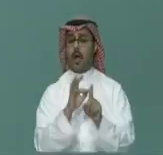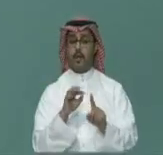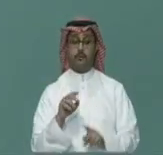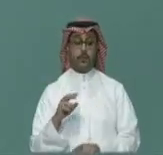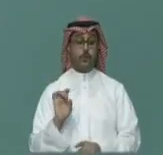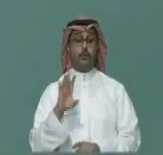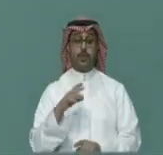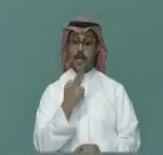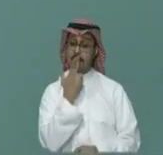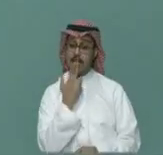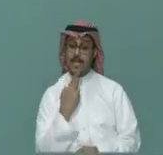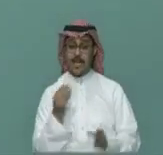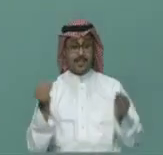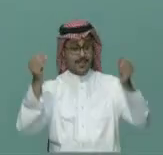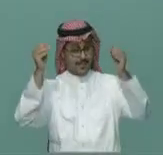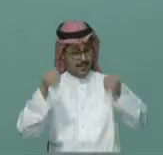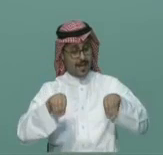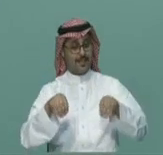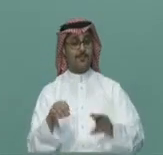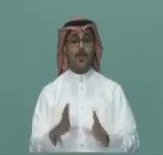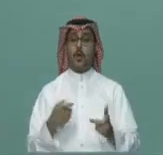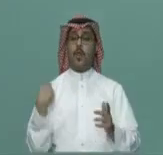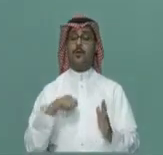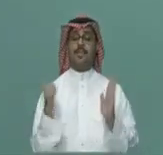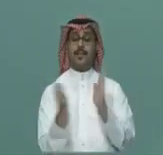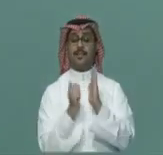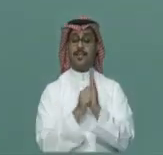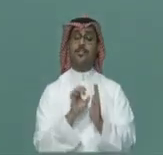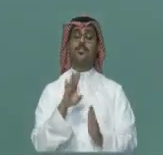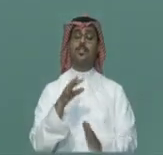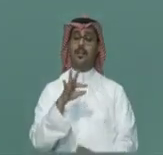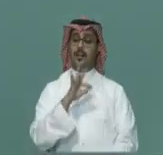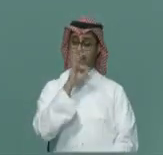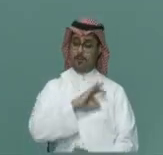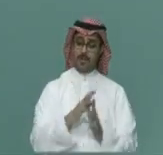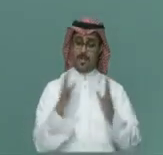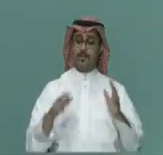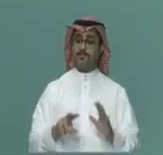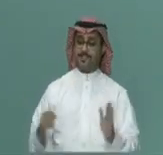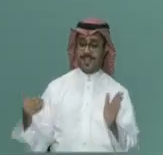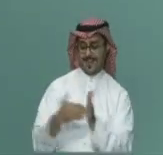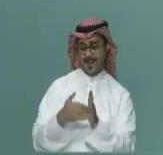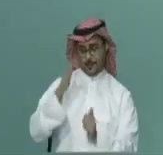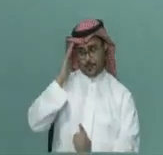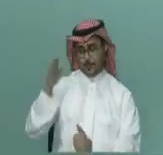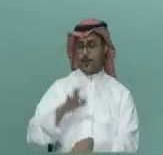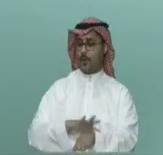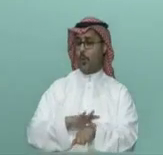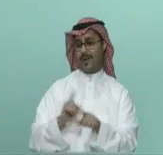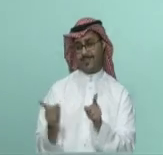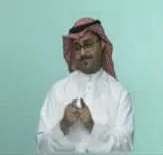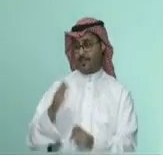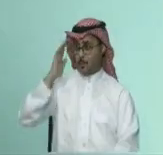تبشر بمستقبل زاهر للوزارة وبما يحقق طموحات الواطنين. نعم. نتمنى ذلك. الحديث يطول في هذا الشأن تحديدا فيما